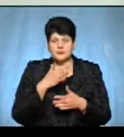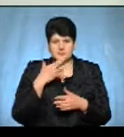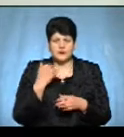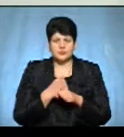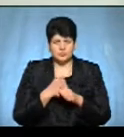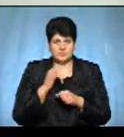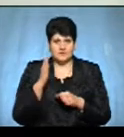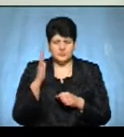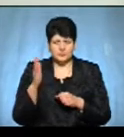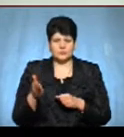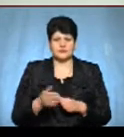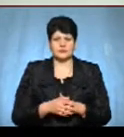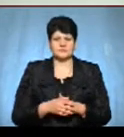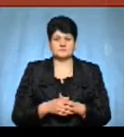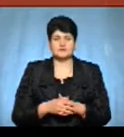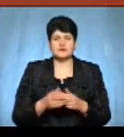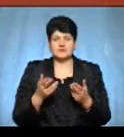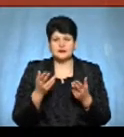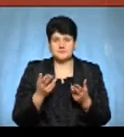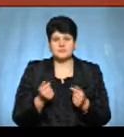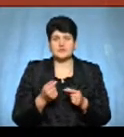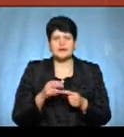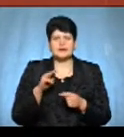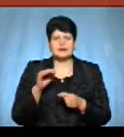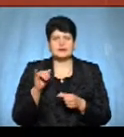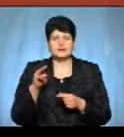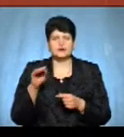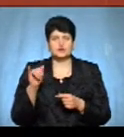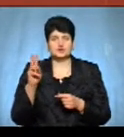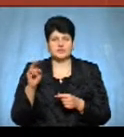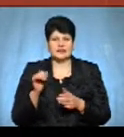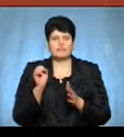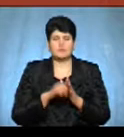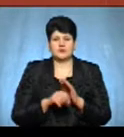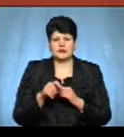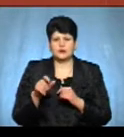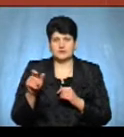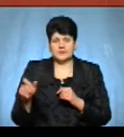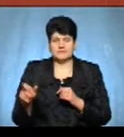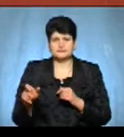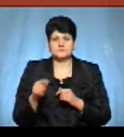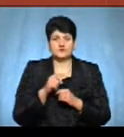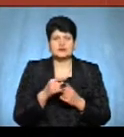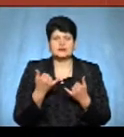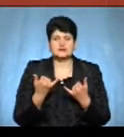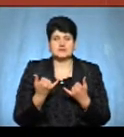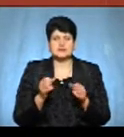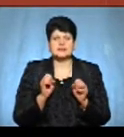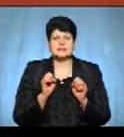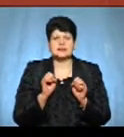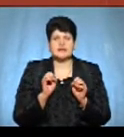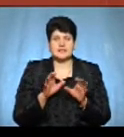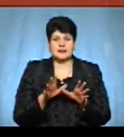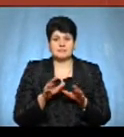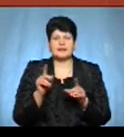які з георгіївськими стрічками були, так, безпосередньо тітушки, які вбивали людей. Ми зараз здаємо